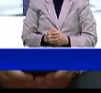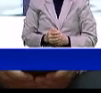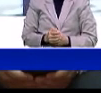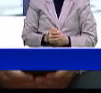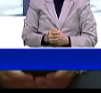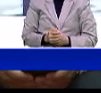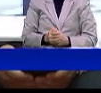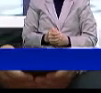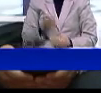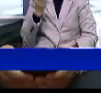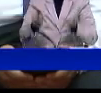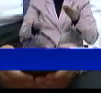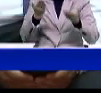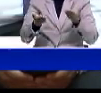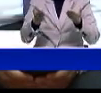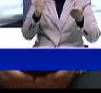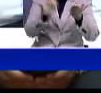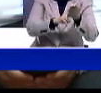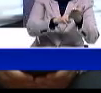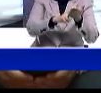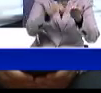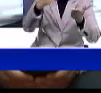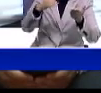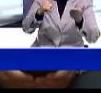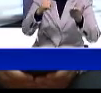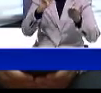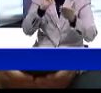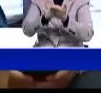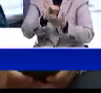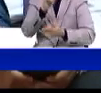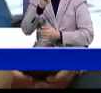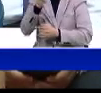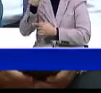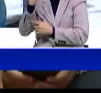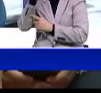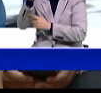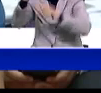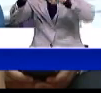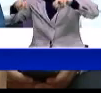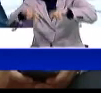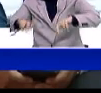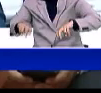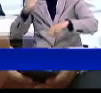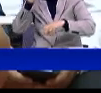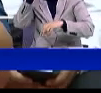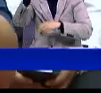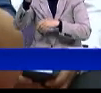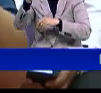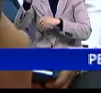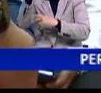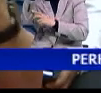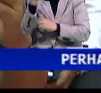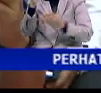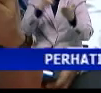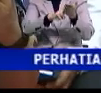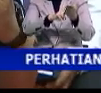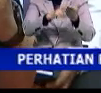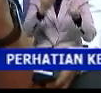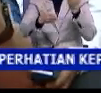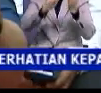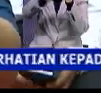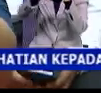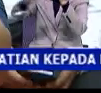Kemungkinan besar apa sebab mereka tak boleh daftar? Itu kita nak cari puncanya. Apa sebab mereka tak boleh daftar? Adakah kita tak kempen cukup kuat